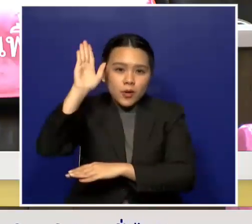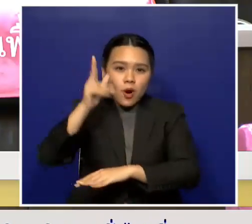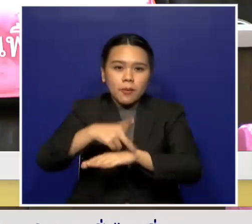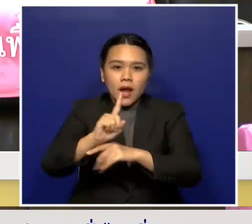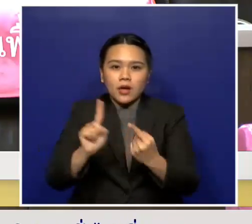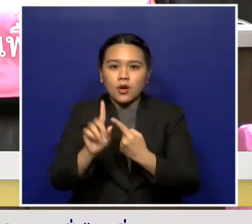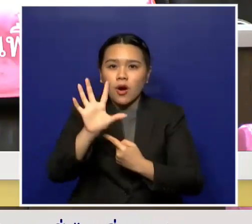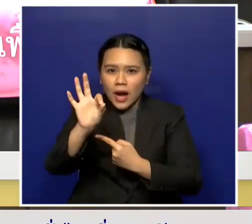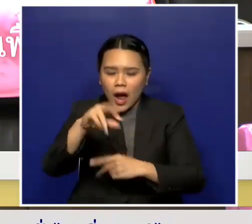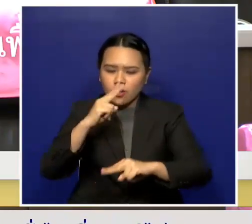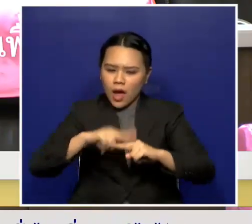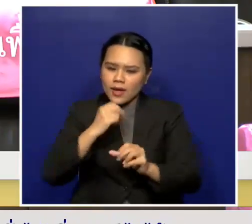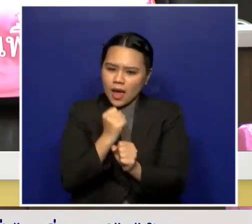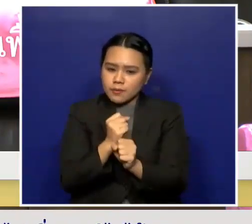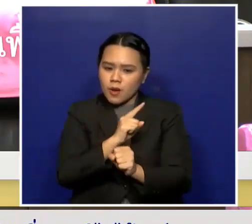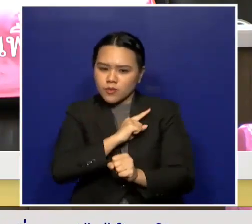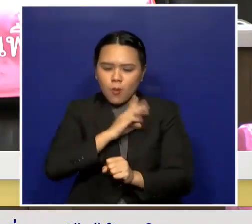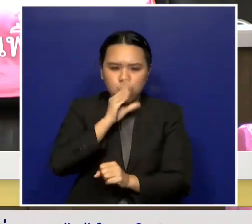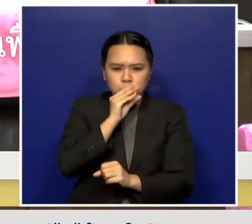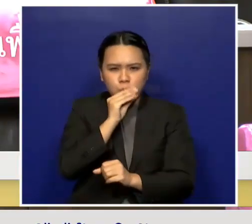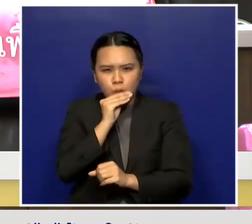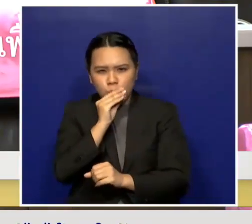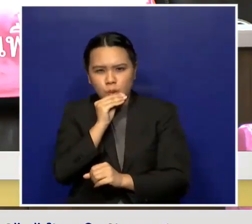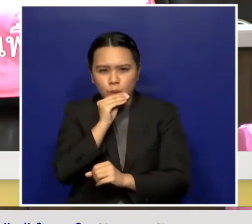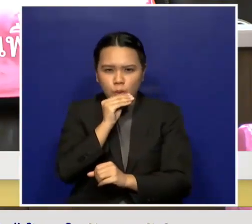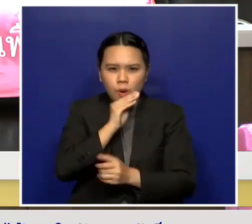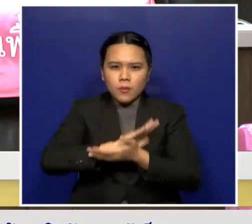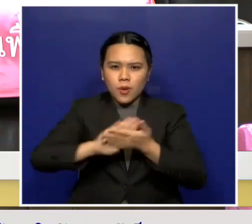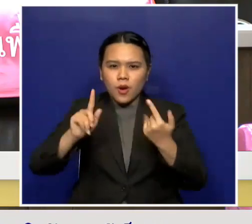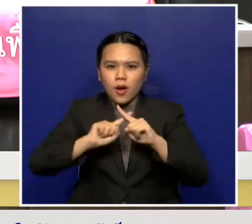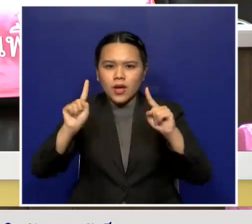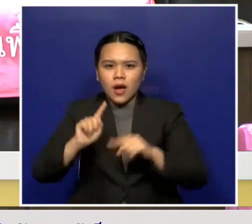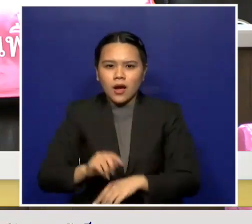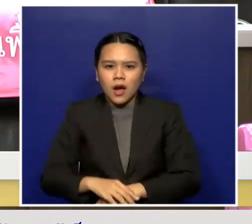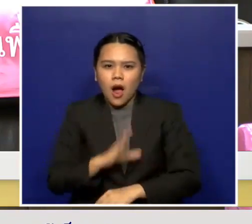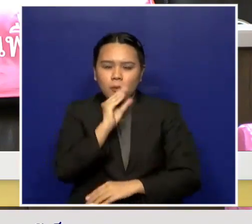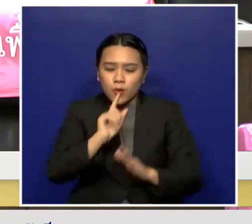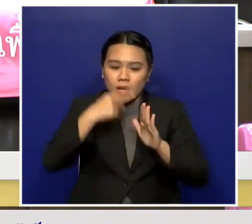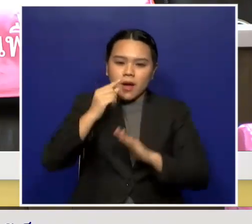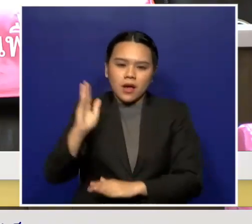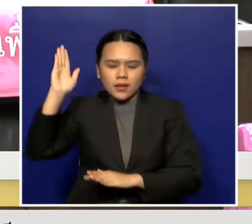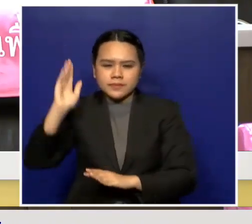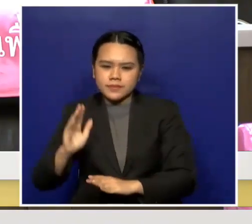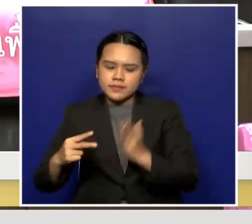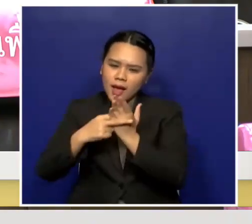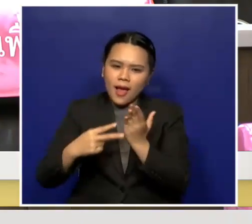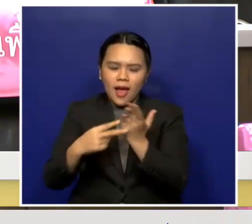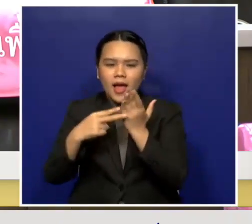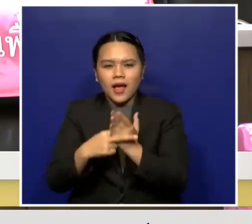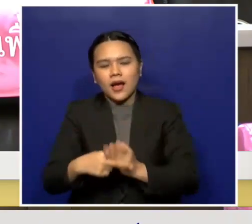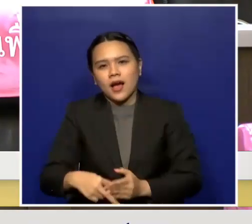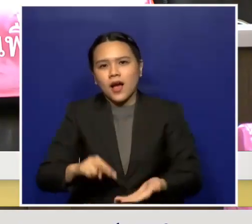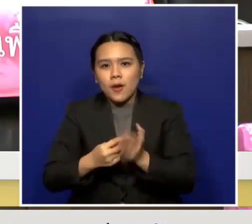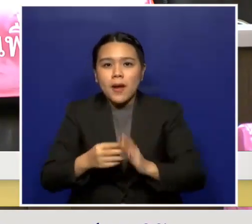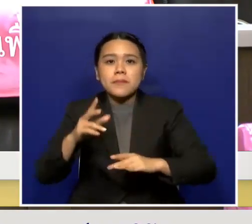ประเสริฐยิ่งอยู่แล้วแล้วมันไตเติ้ลมันเพิ่งเริ่มขึ้นมาก็ประท้วงก็เลยยังไม่รู้เลยว่าเขาจะกล่าวหาอะไรท่านประธานต้องควบ